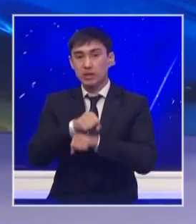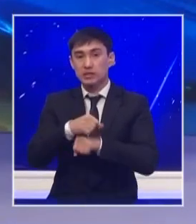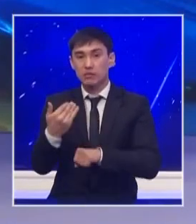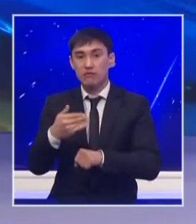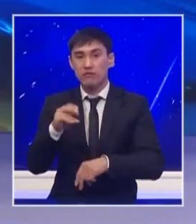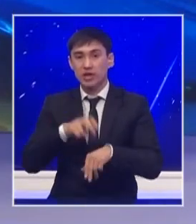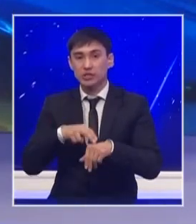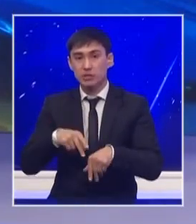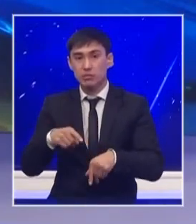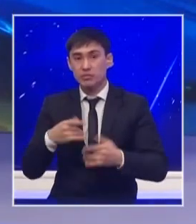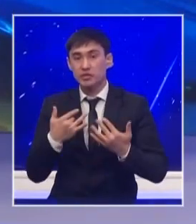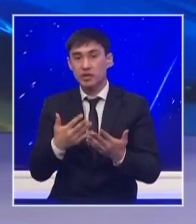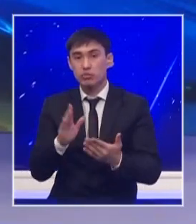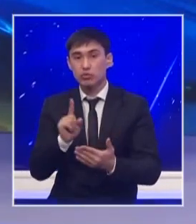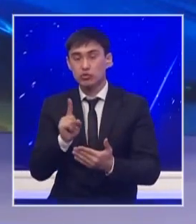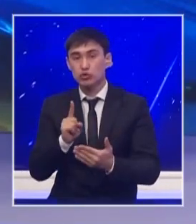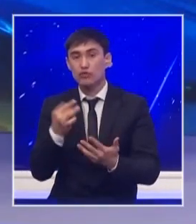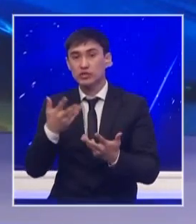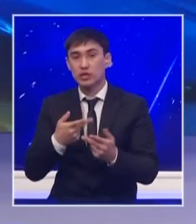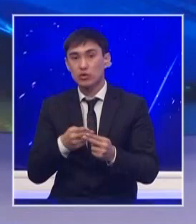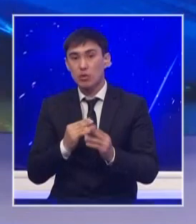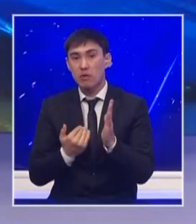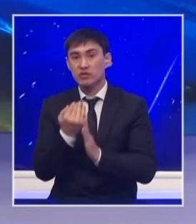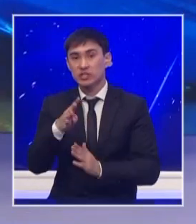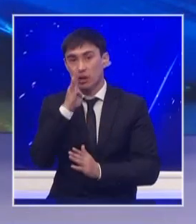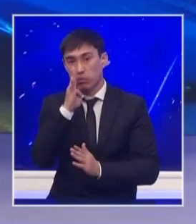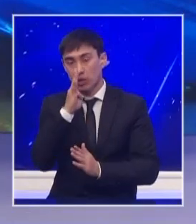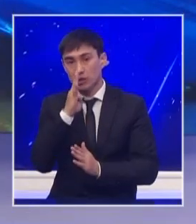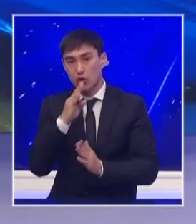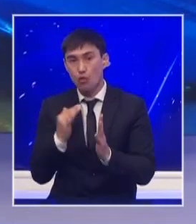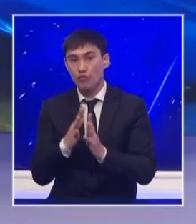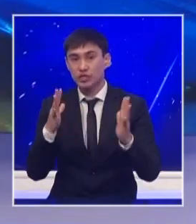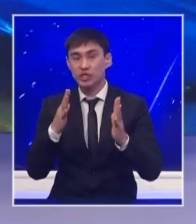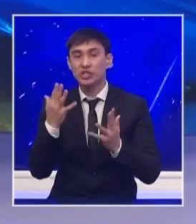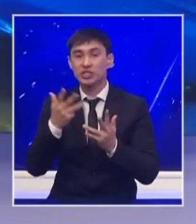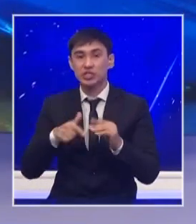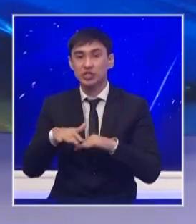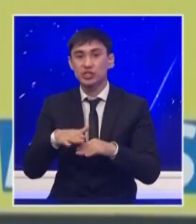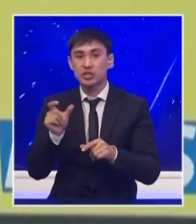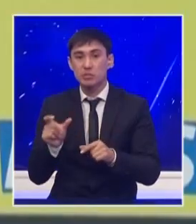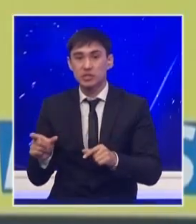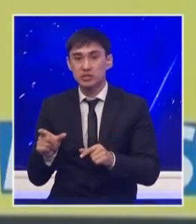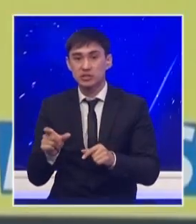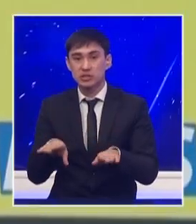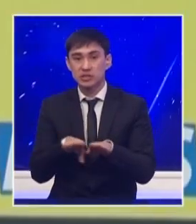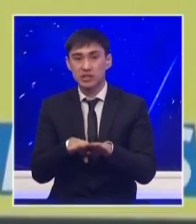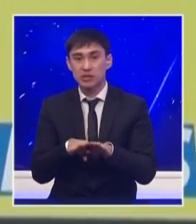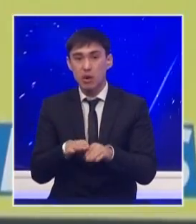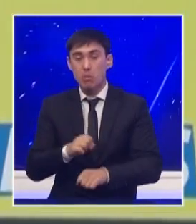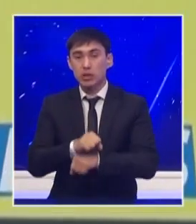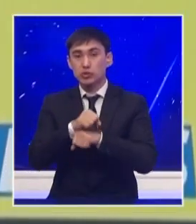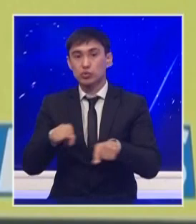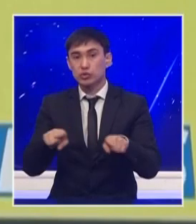диспетчеры предъявляют властям требования в числе которых повышение заработной платы и увеличения численности персонала Наряду с этим